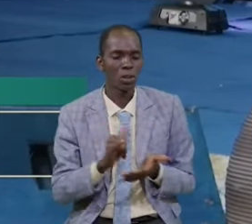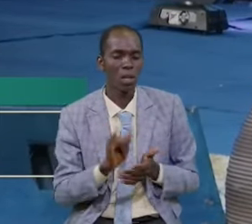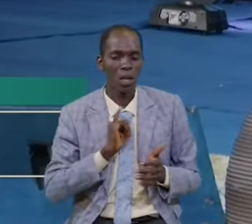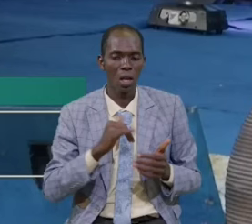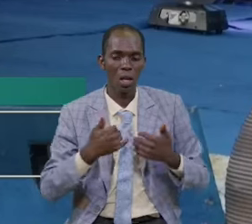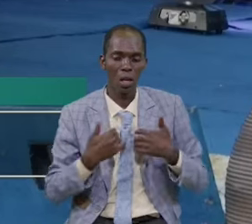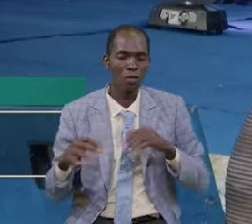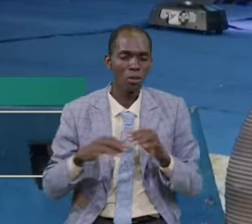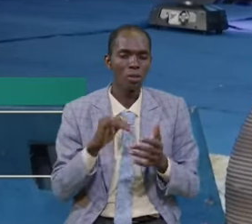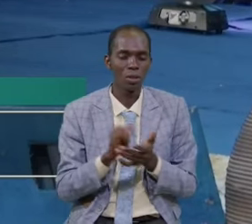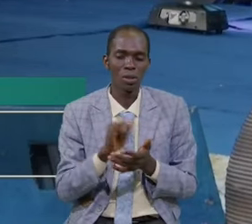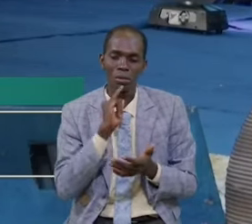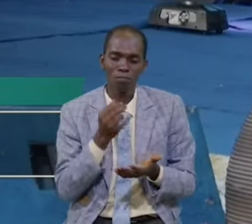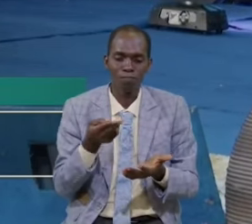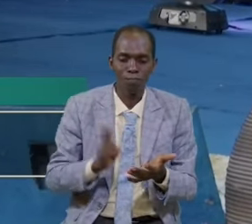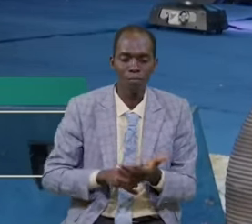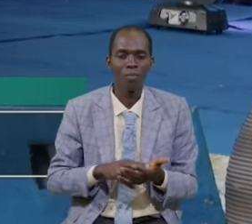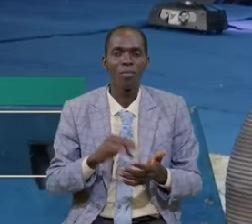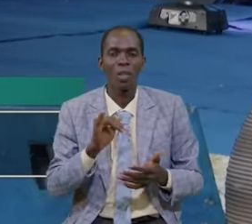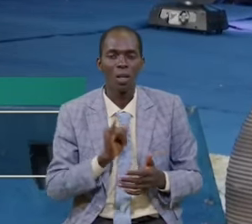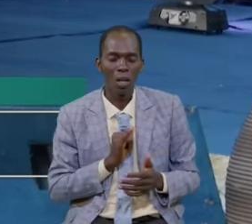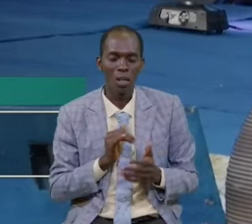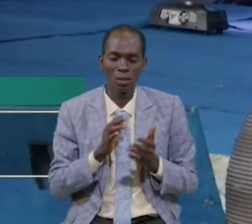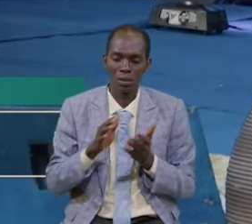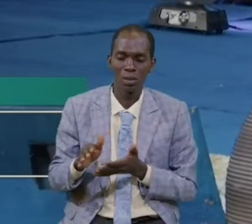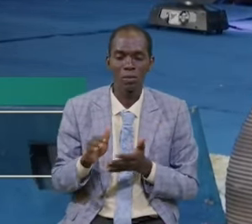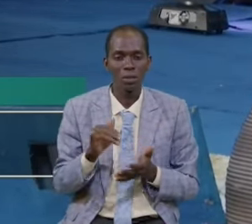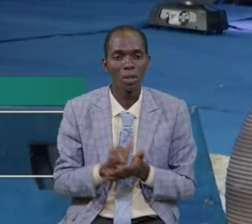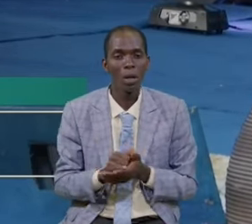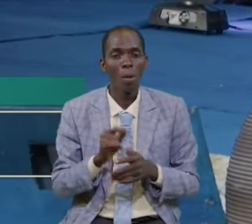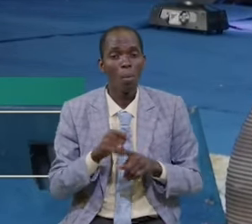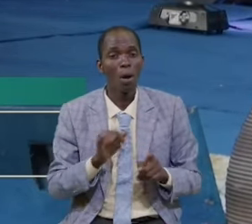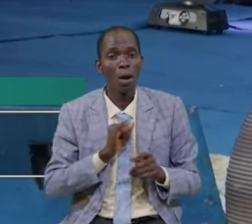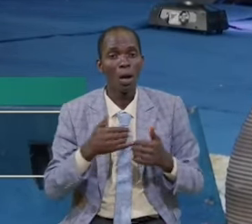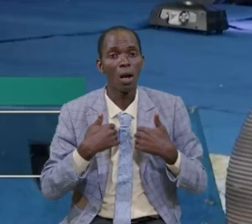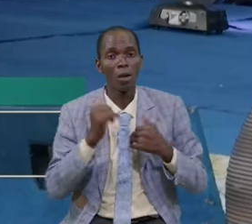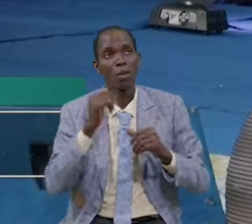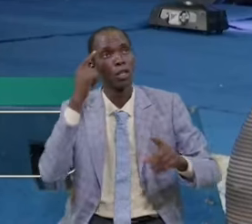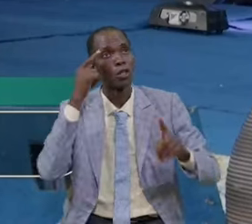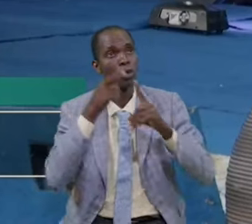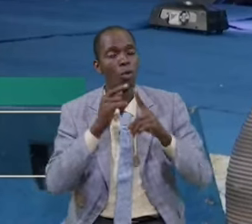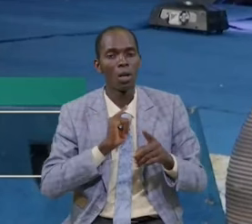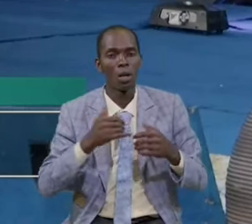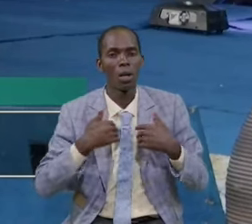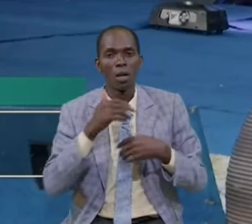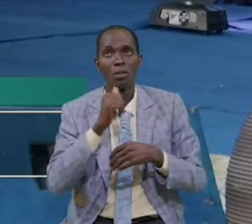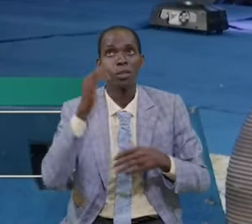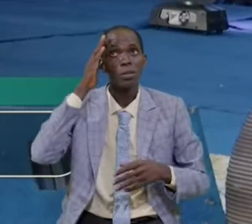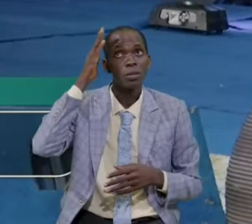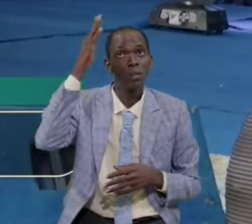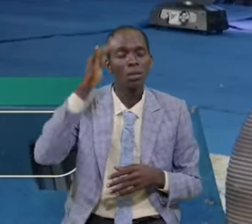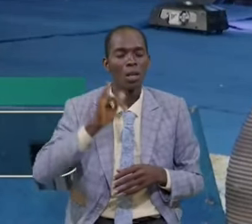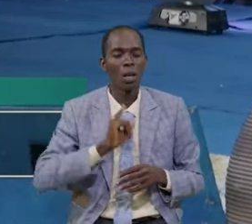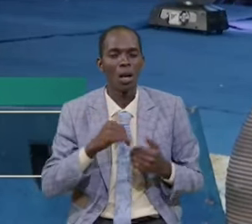c'est enregistré sur les ça. Maintenant j'ai un objectif, j'ai une destination, j'ai quelque chose que